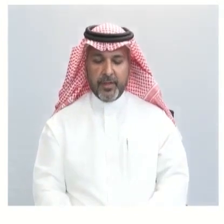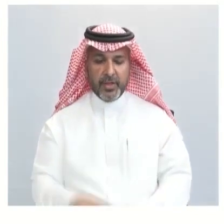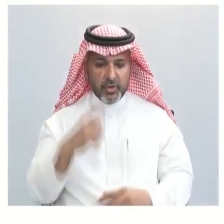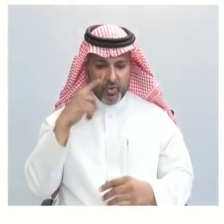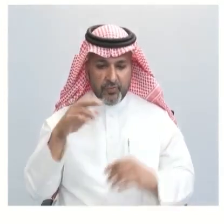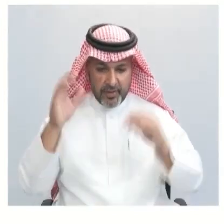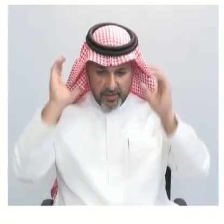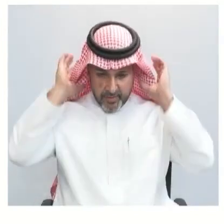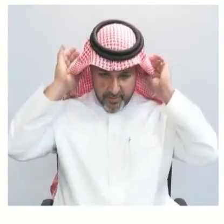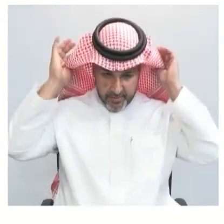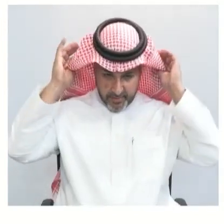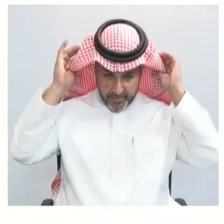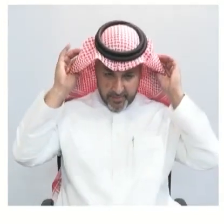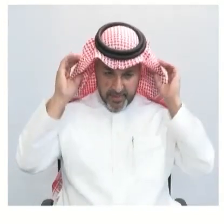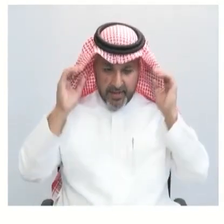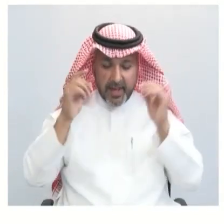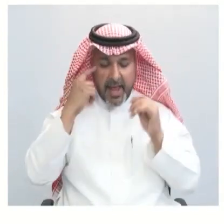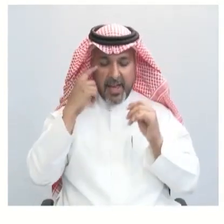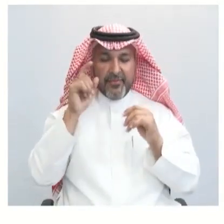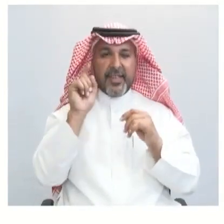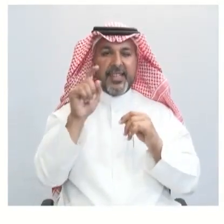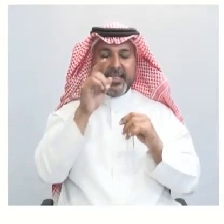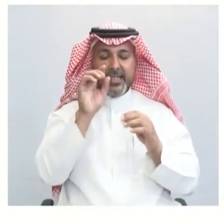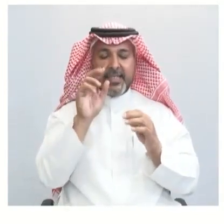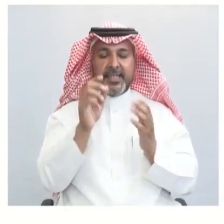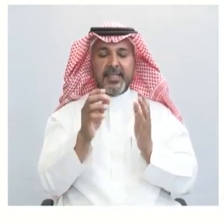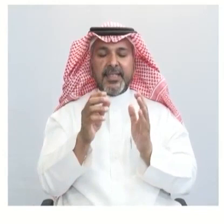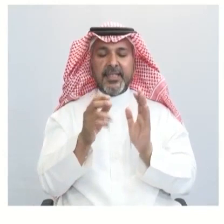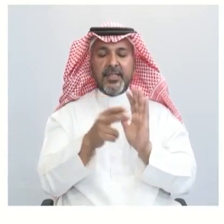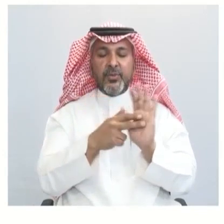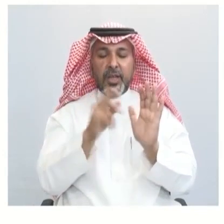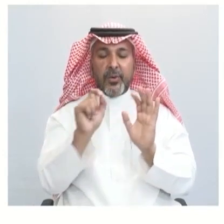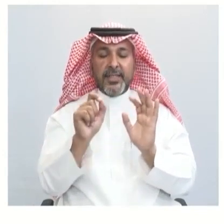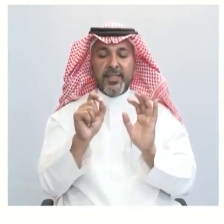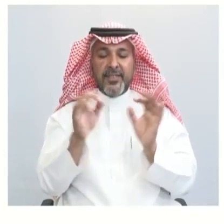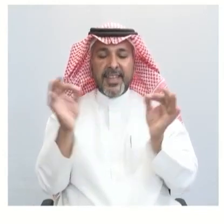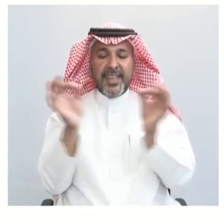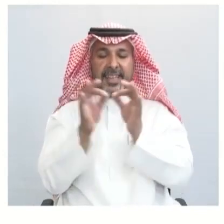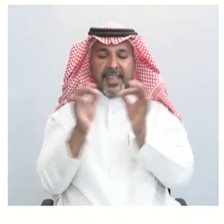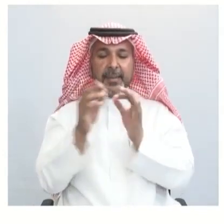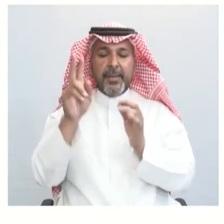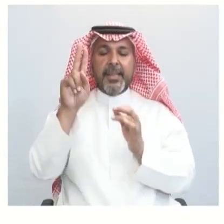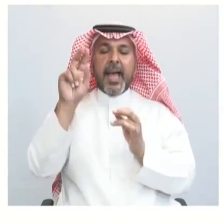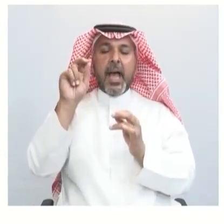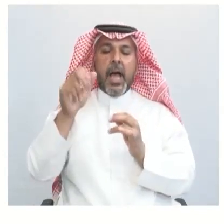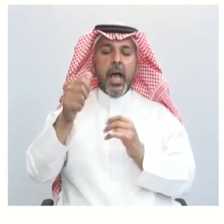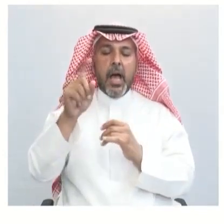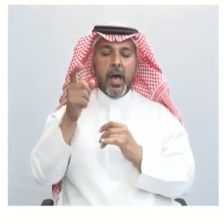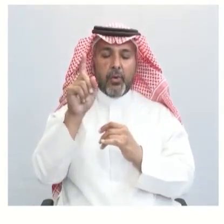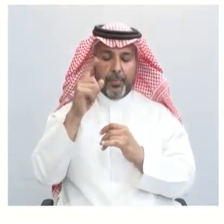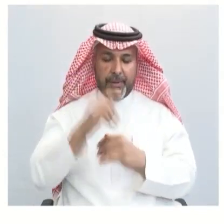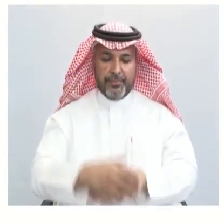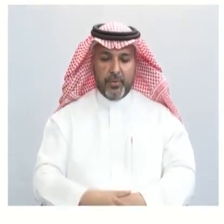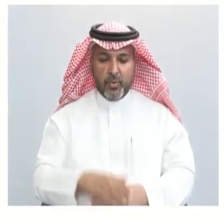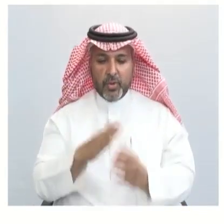هنا خط التقارب الراسي عند اكس تساوي صفر طبعا احنا قلنا اننا لما نجي نمثل الداله بيانيا راح ناخذ اعداد يمين